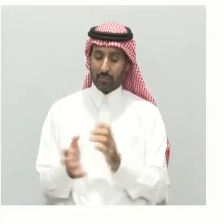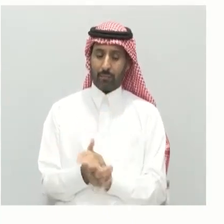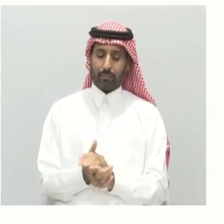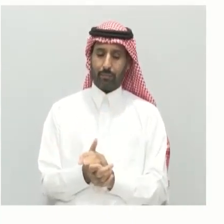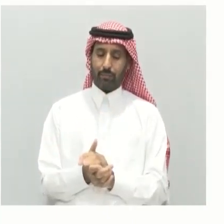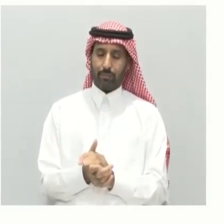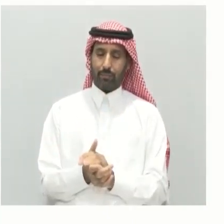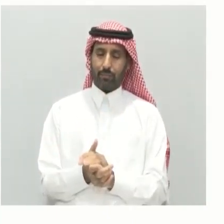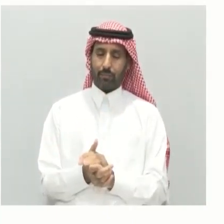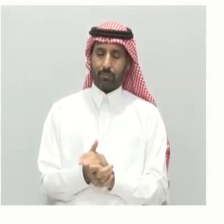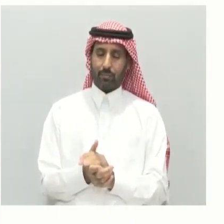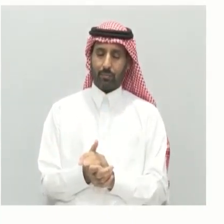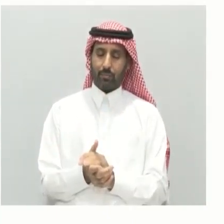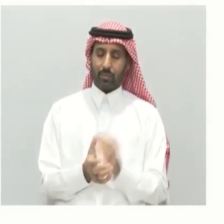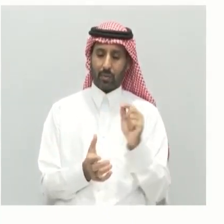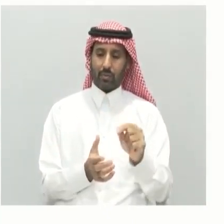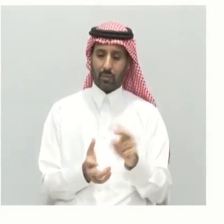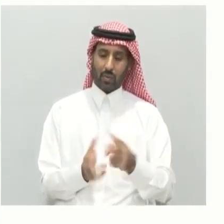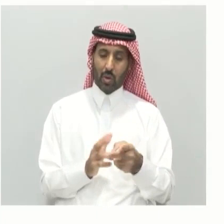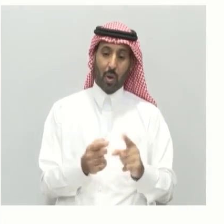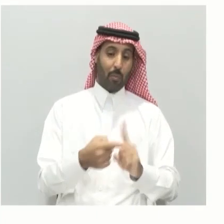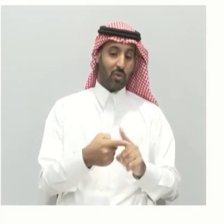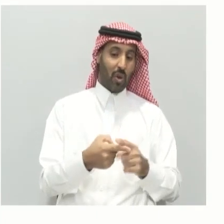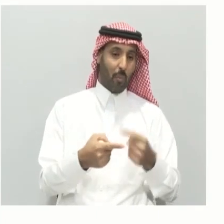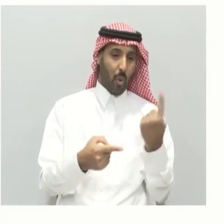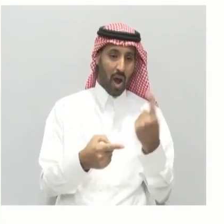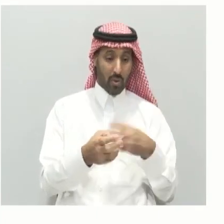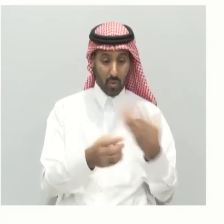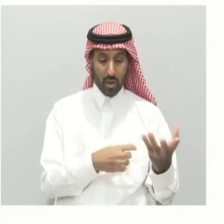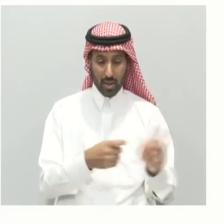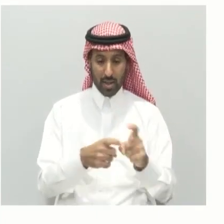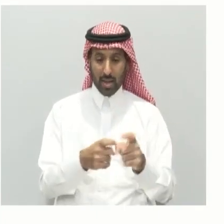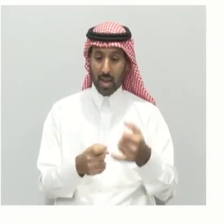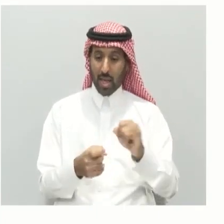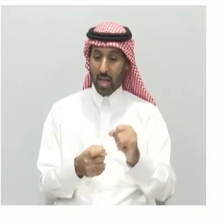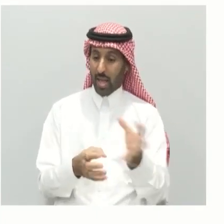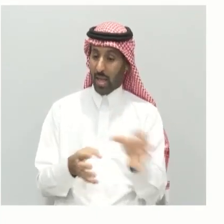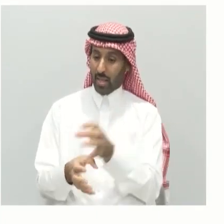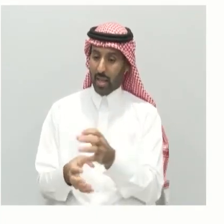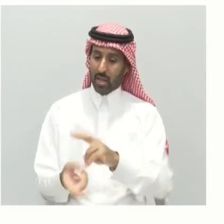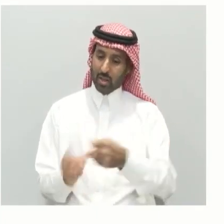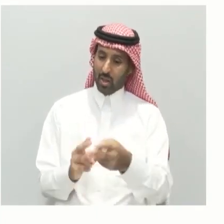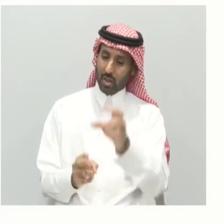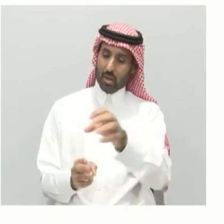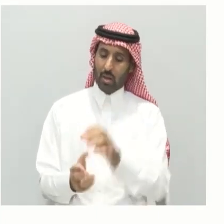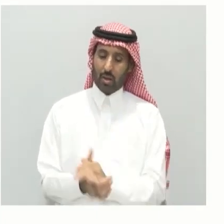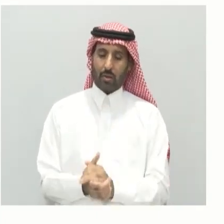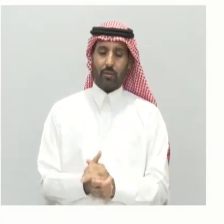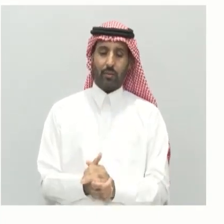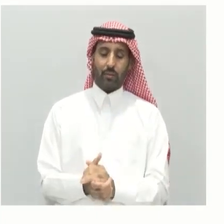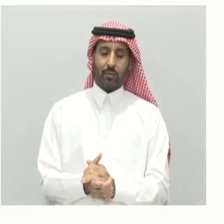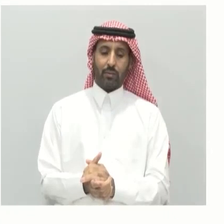عفوا من من صفر الى موجب واحد فقد الكترون معناته انه حدثت له عمليه اكسده عمليه